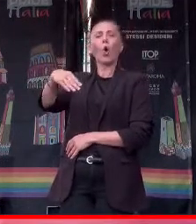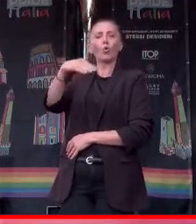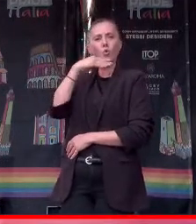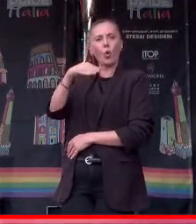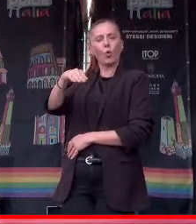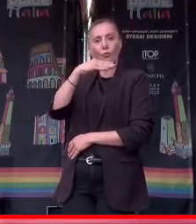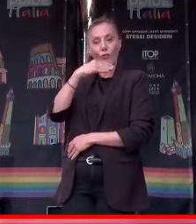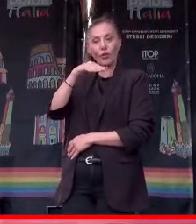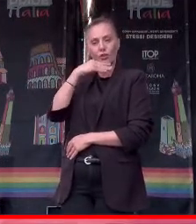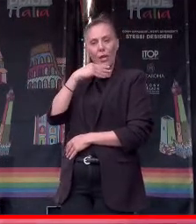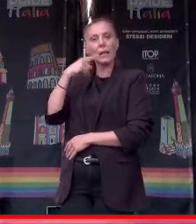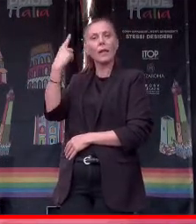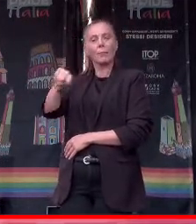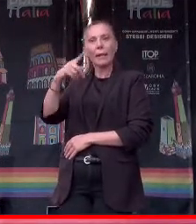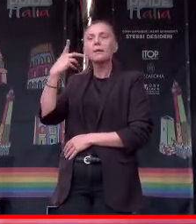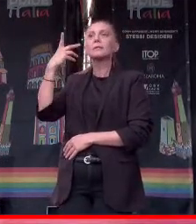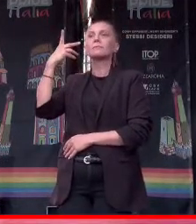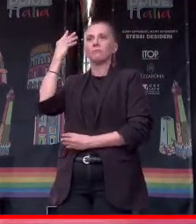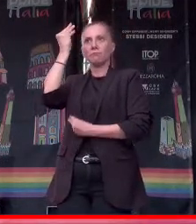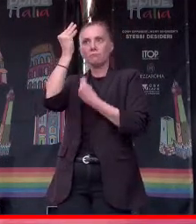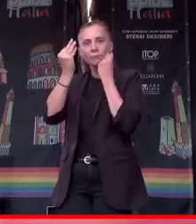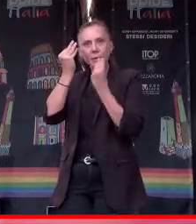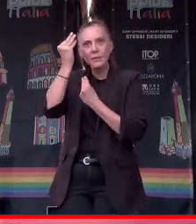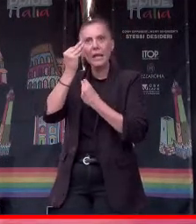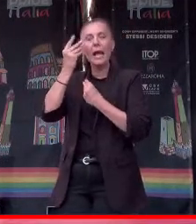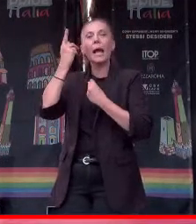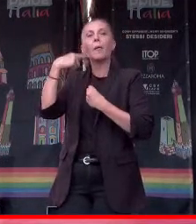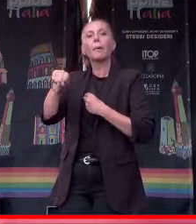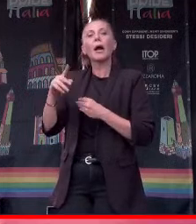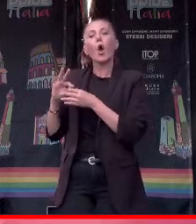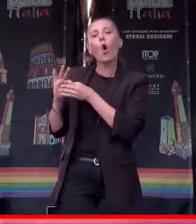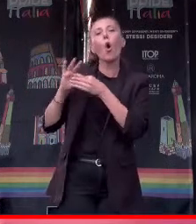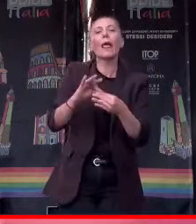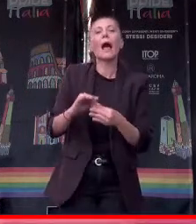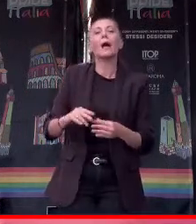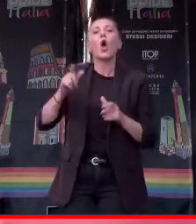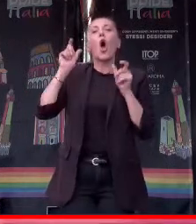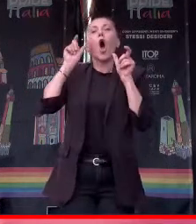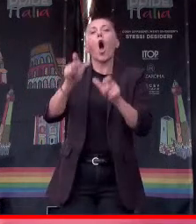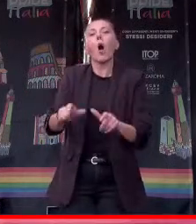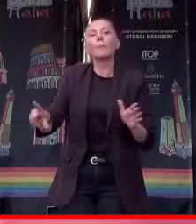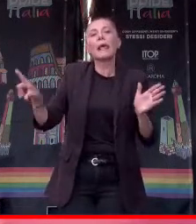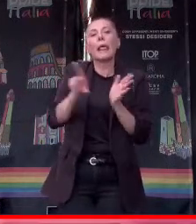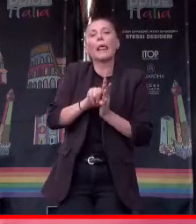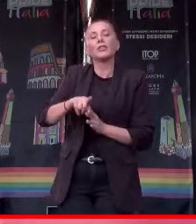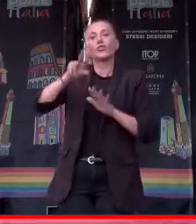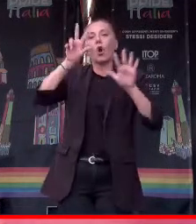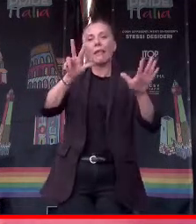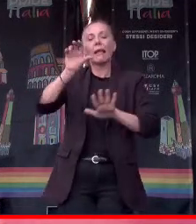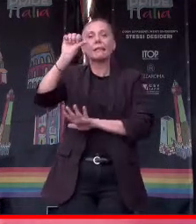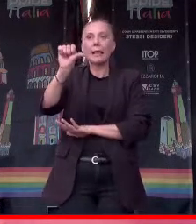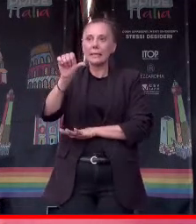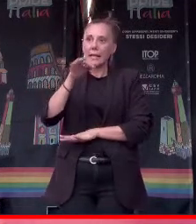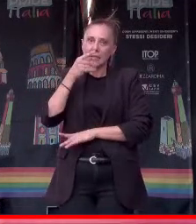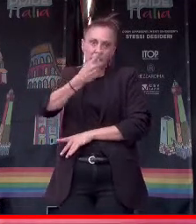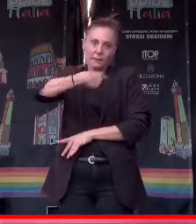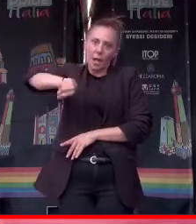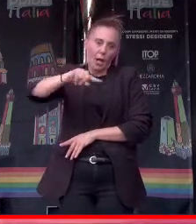per considerare adempiuto gli obblighi di legge dell'86, allora siamo fregati, perché come siamo stati